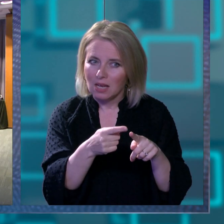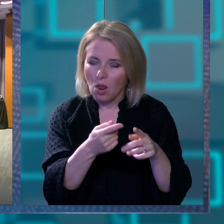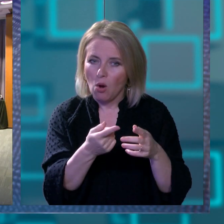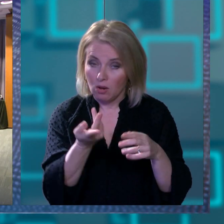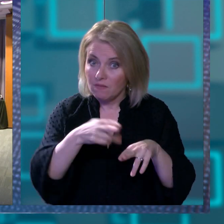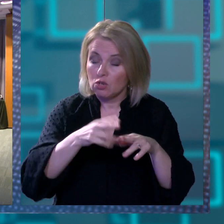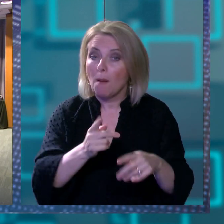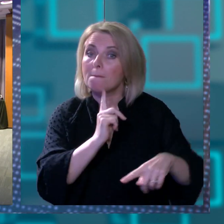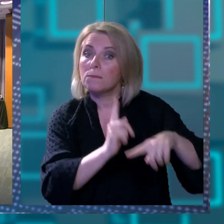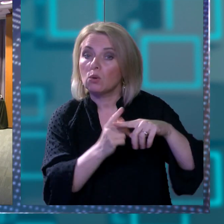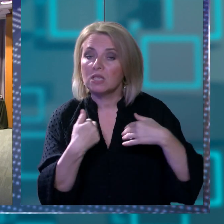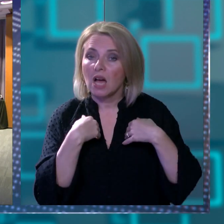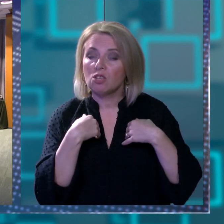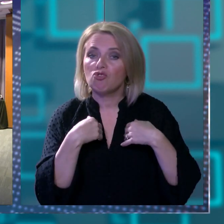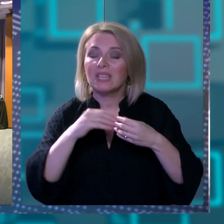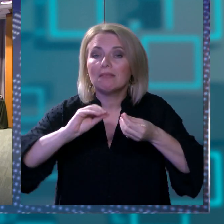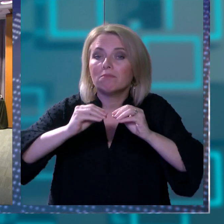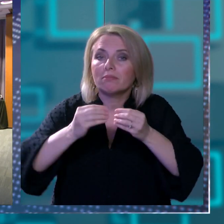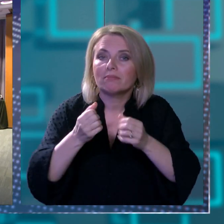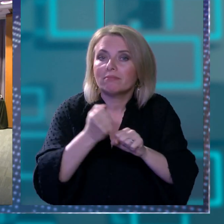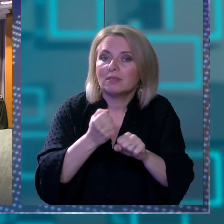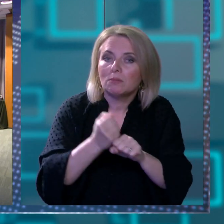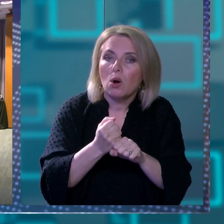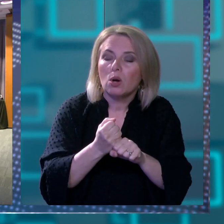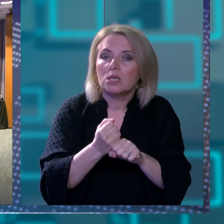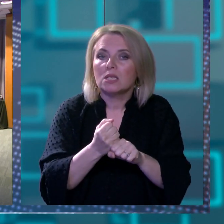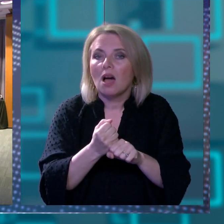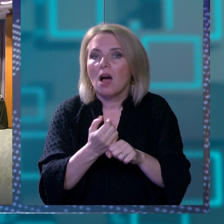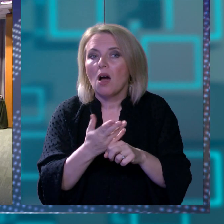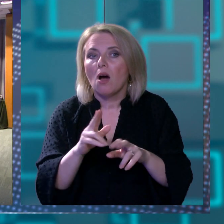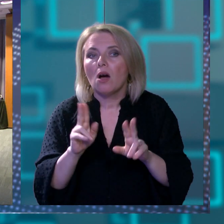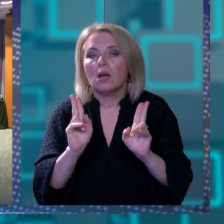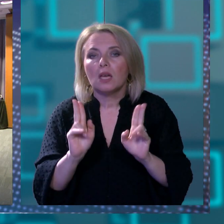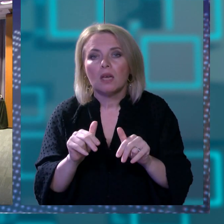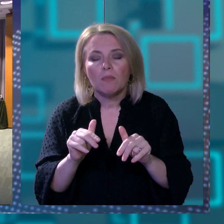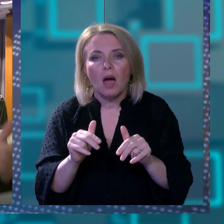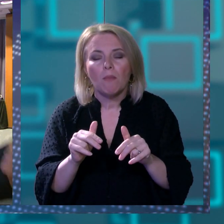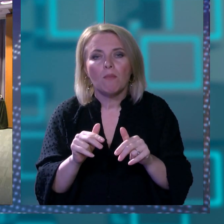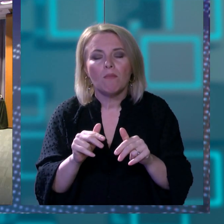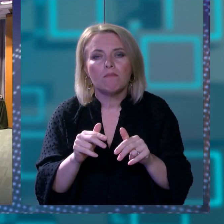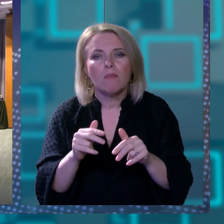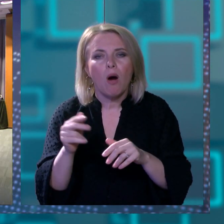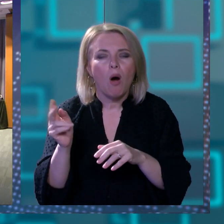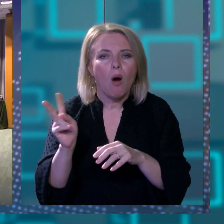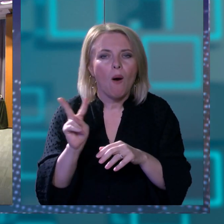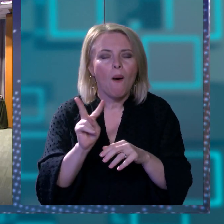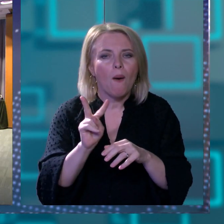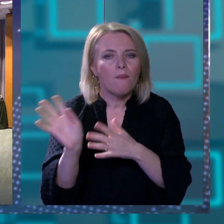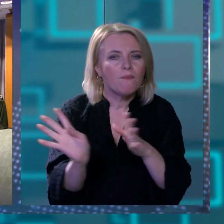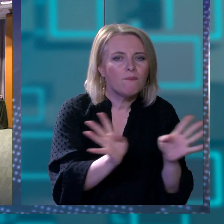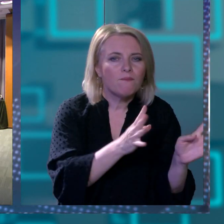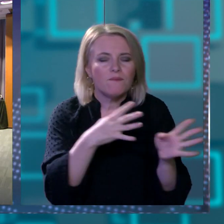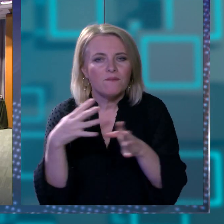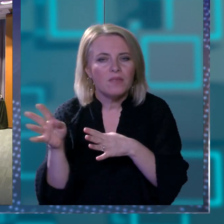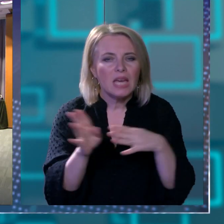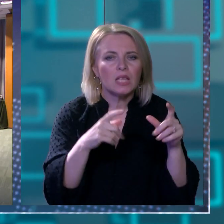naša marketinška djelovanje. Marketinško imamo normalno u Vignju surf, imamo Svetog Iliju